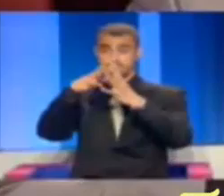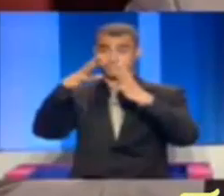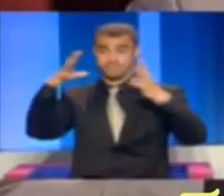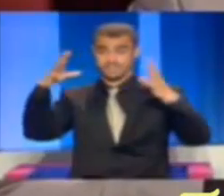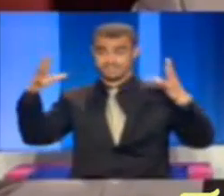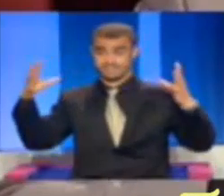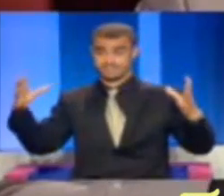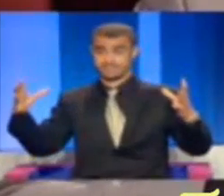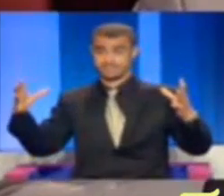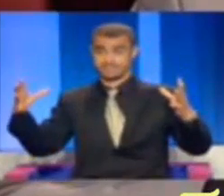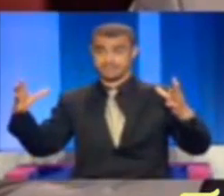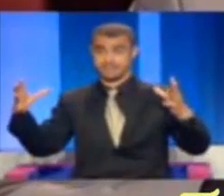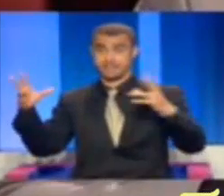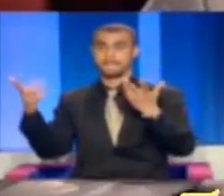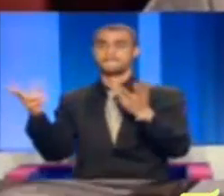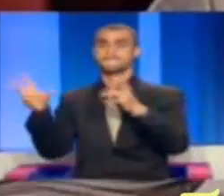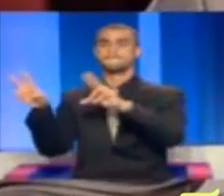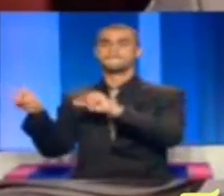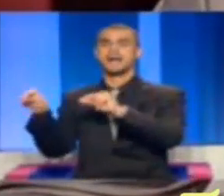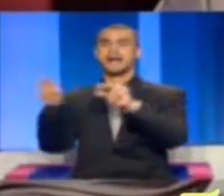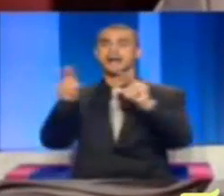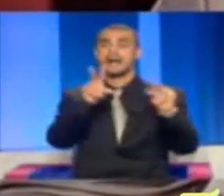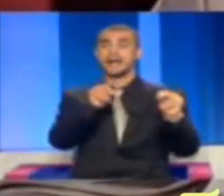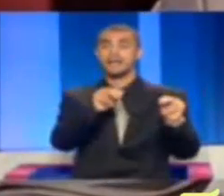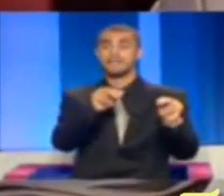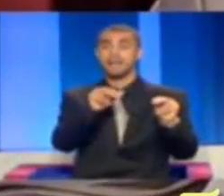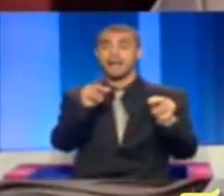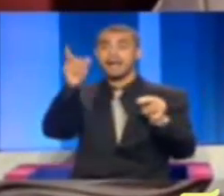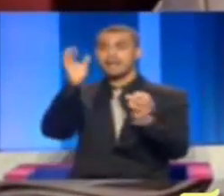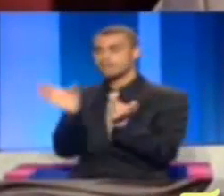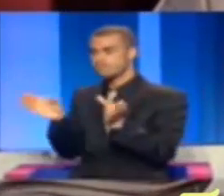ماجيسكول، على اساس انه هناك كنتكلموا على